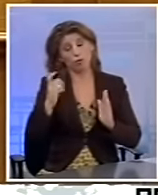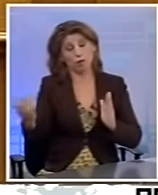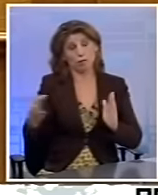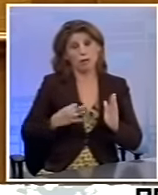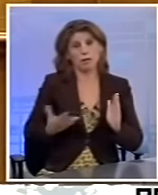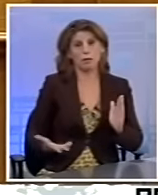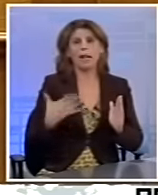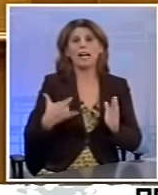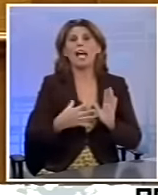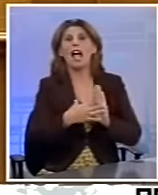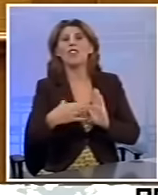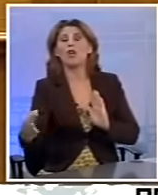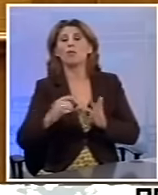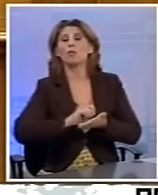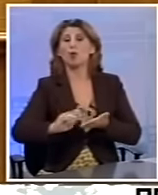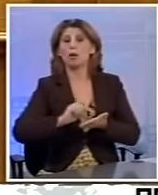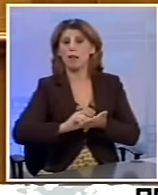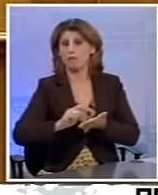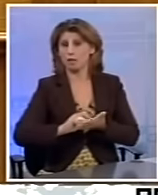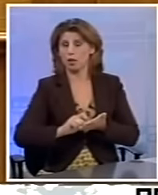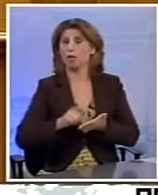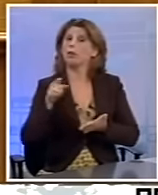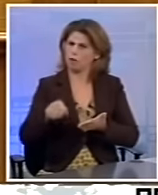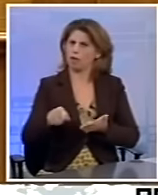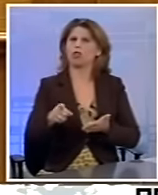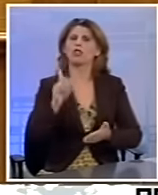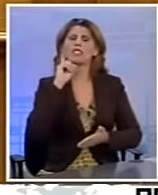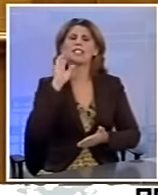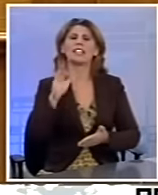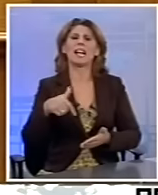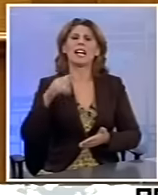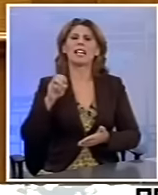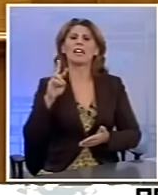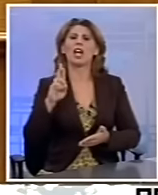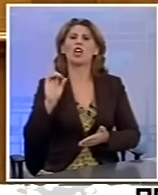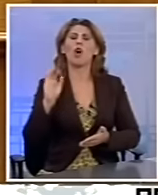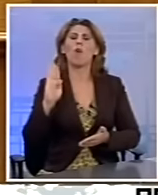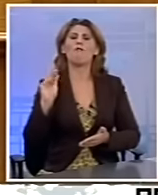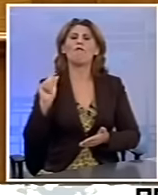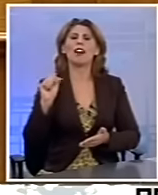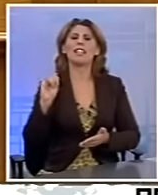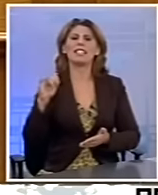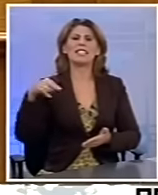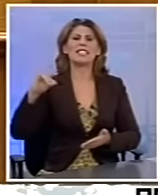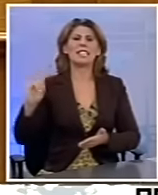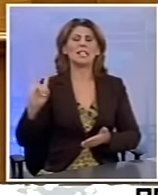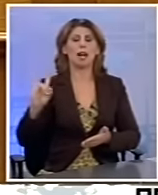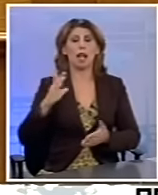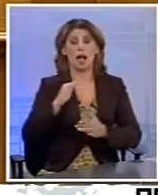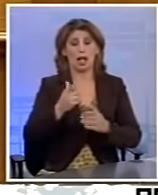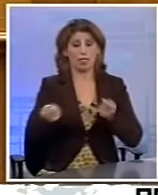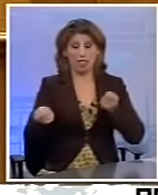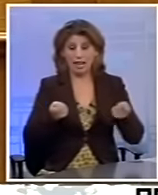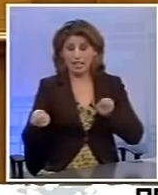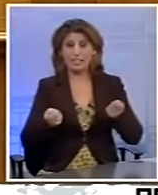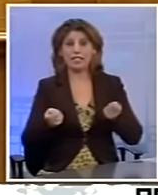είναι διορισμένος στο γραφείο και αυτός της κυρίας Γεροβασίλη. Ο διαχειριστής του site Ολυμπία είναι